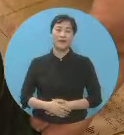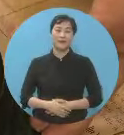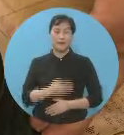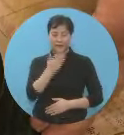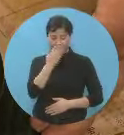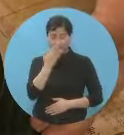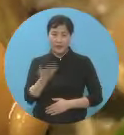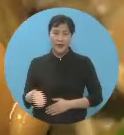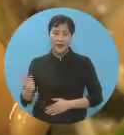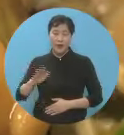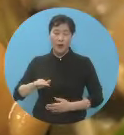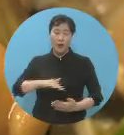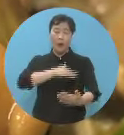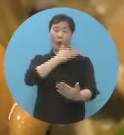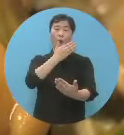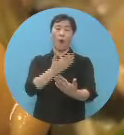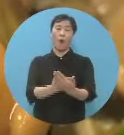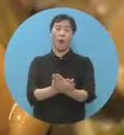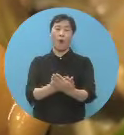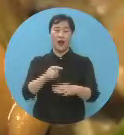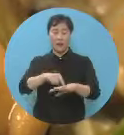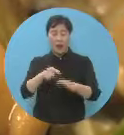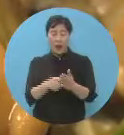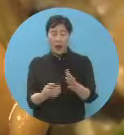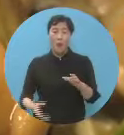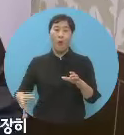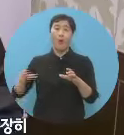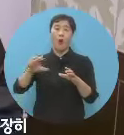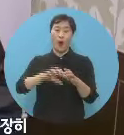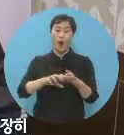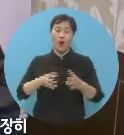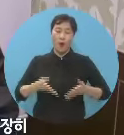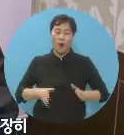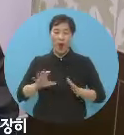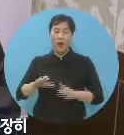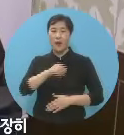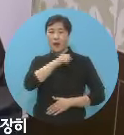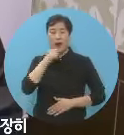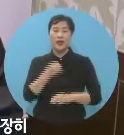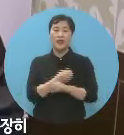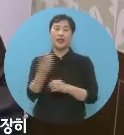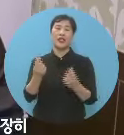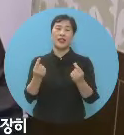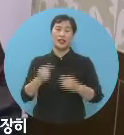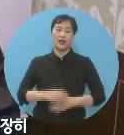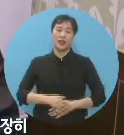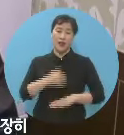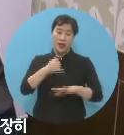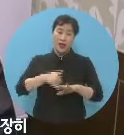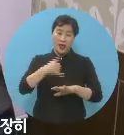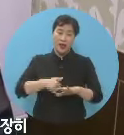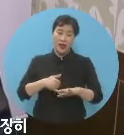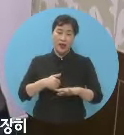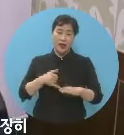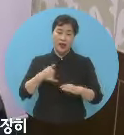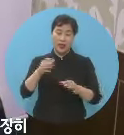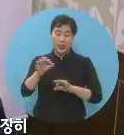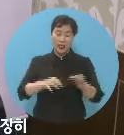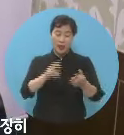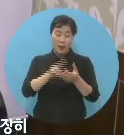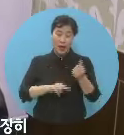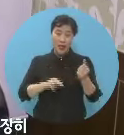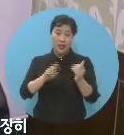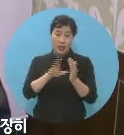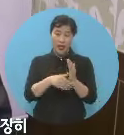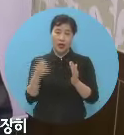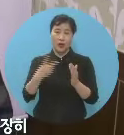담겨 있어 찾는 사람에게 고향의 맛을 전하고 있습니다. 농사 지어서 시장에 내다 팔 때와 그걸 가공해서 음식점에서 만들었을